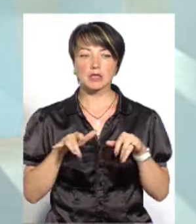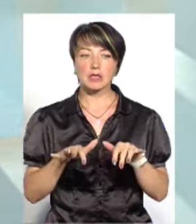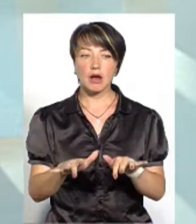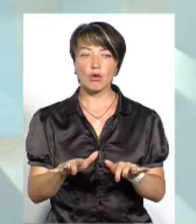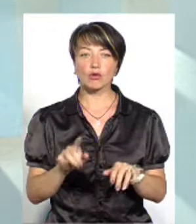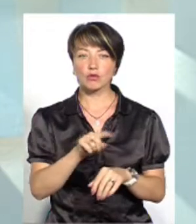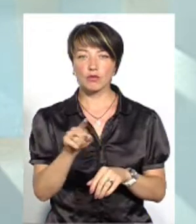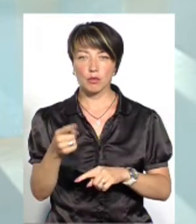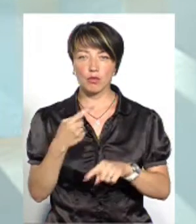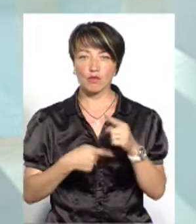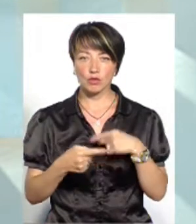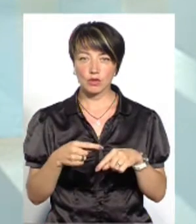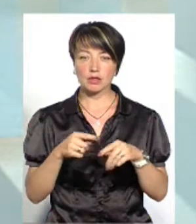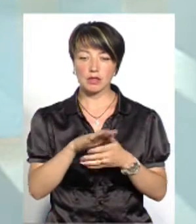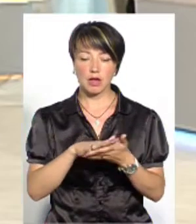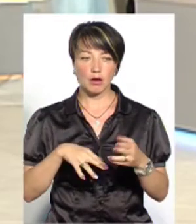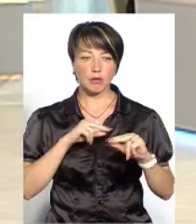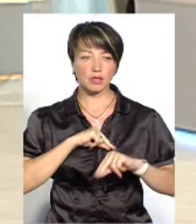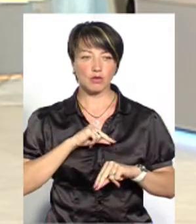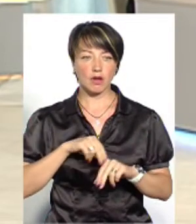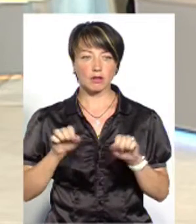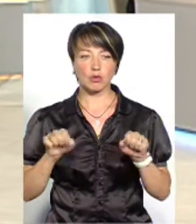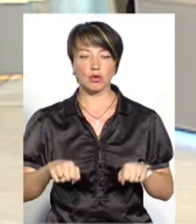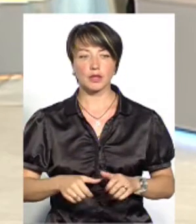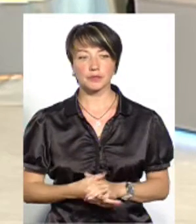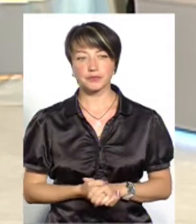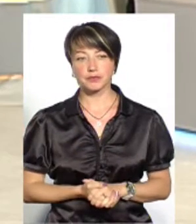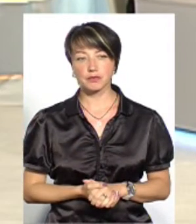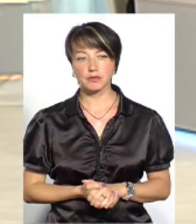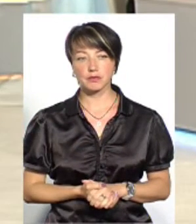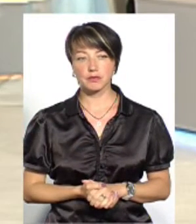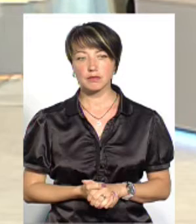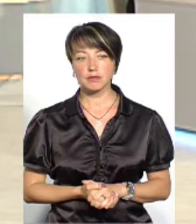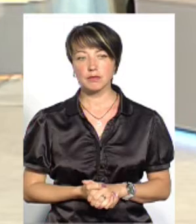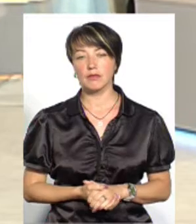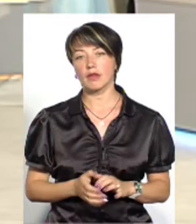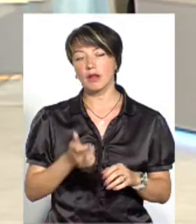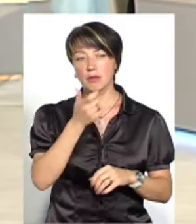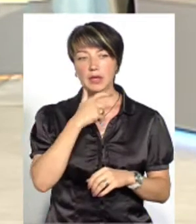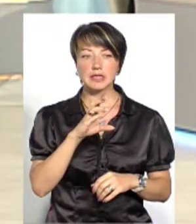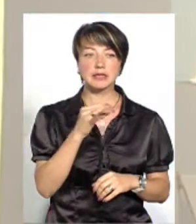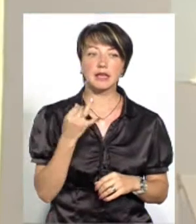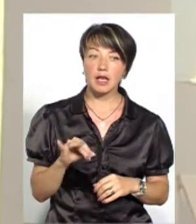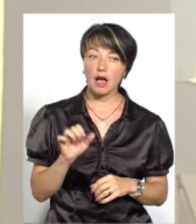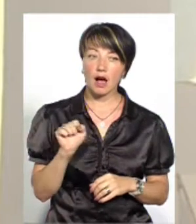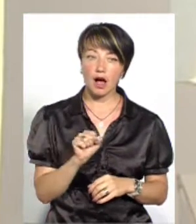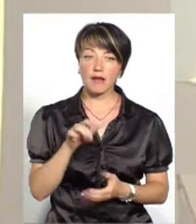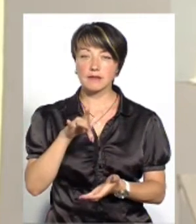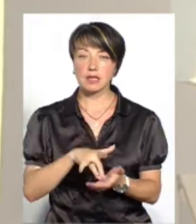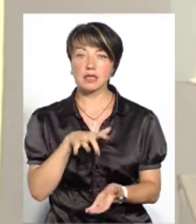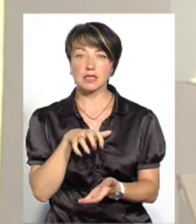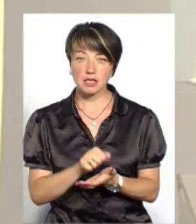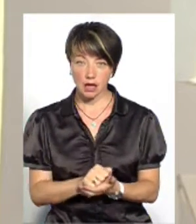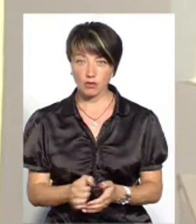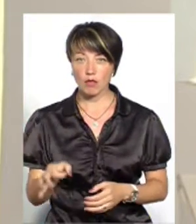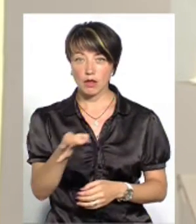для того, щоб вони повернулися і могли далі працювати і, як то кажеться, жити. Пане Сергію, а у центрі